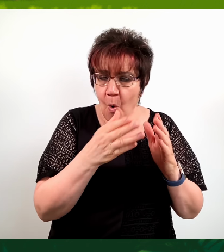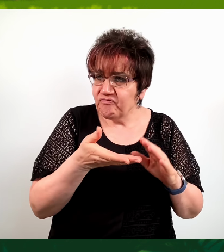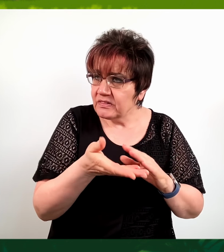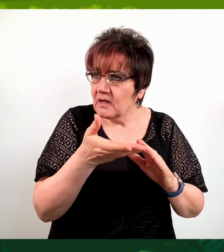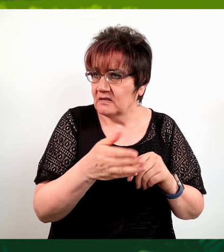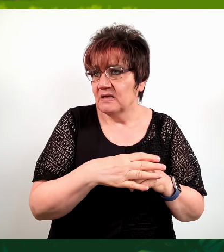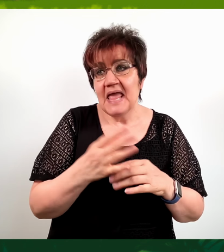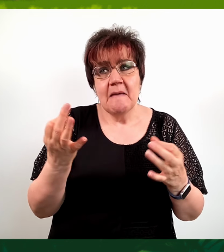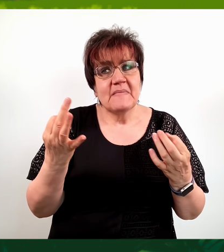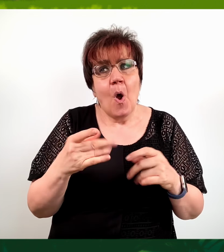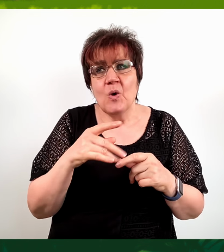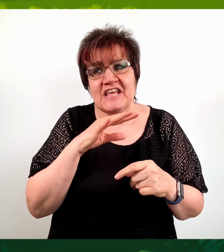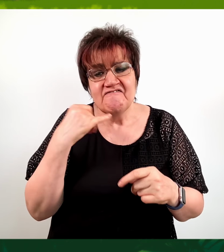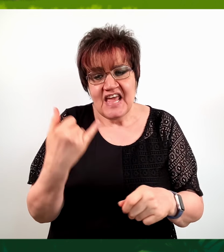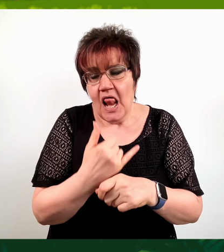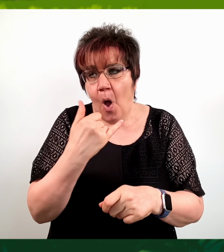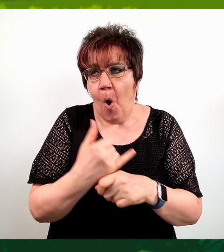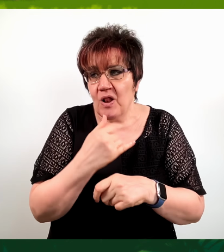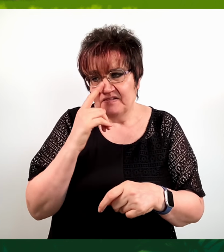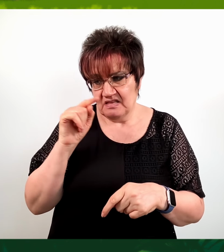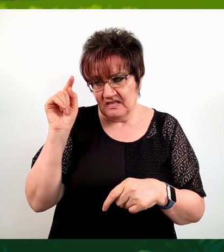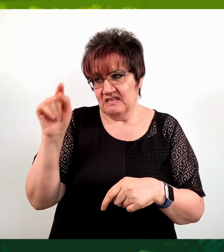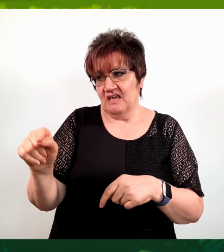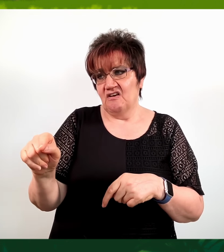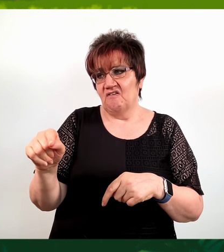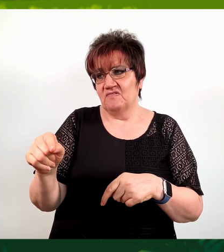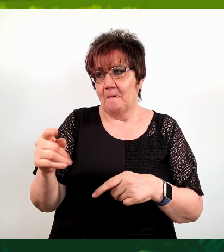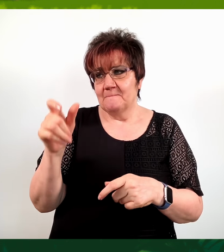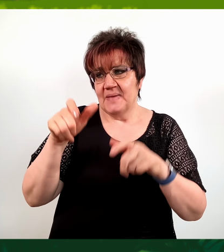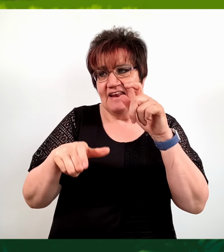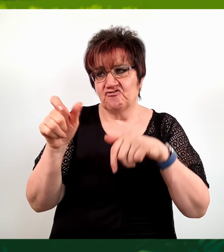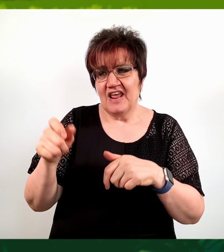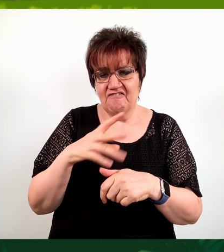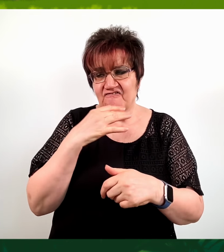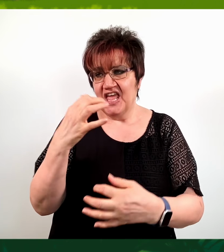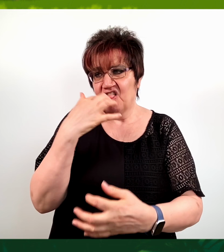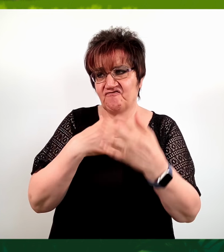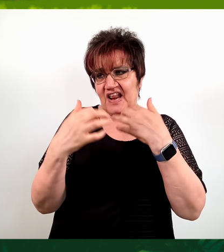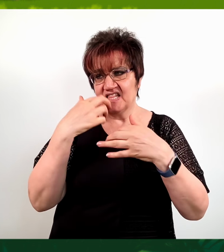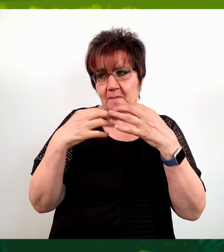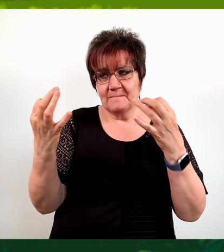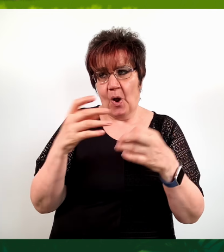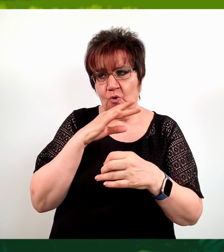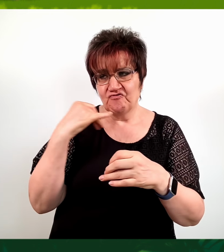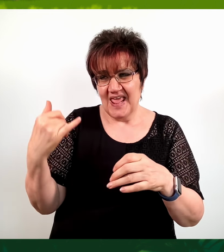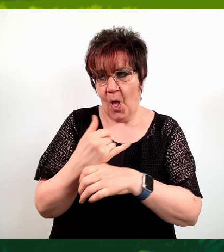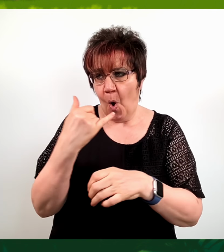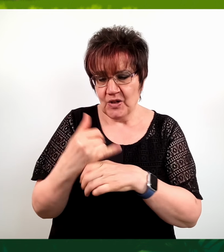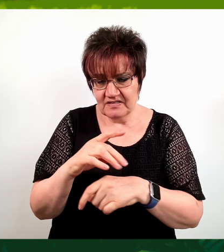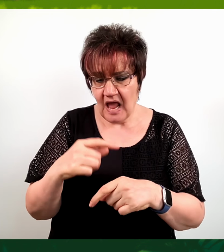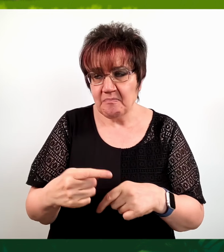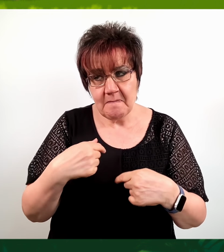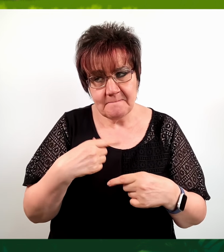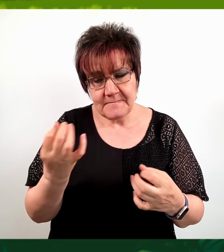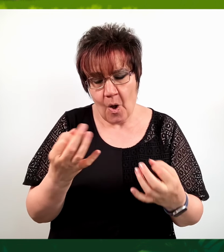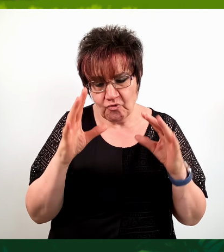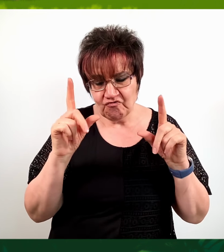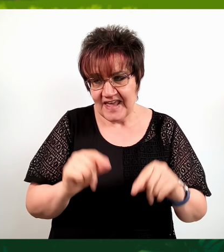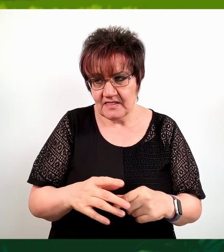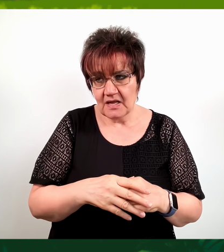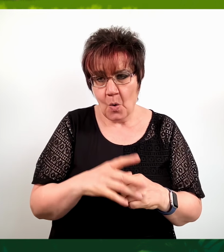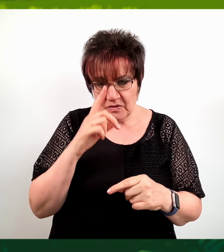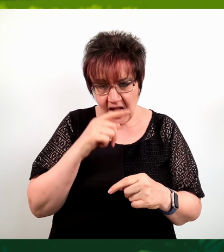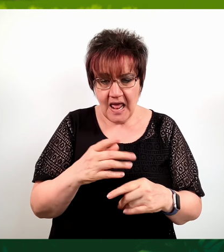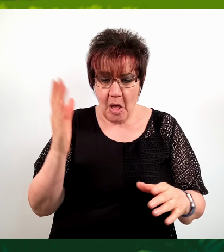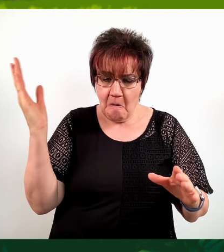Ich brauche ja nicht so viel Holz wie ihr vielfressenden Menschenkinder. Und als ich da so meine Axt in den